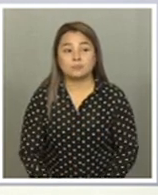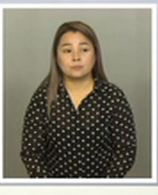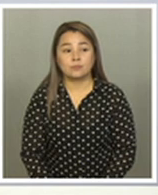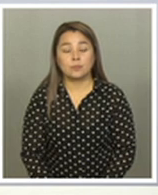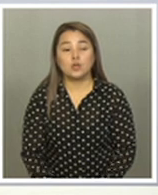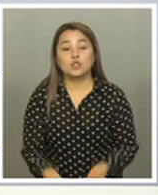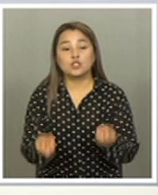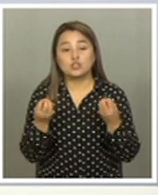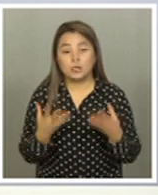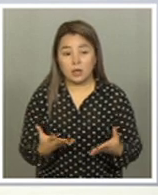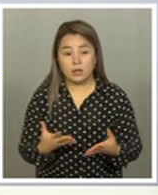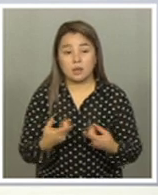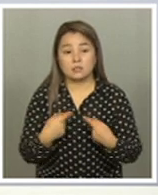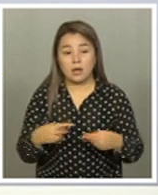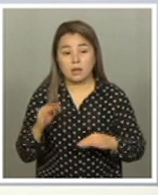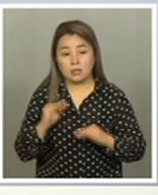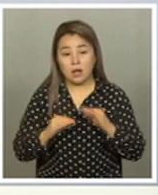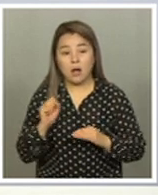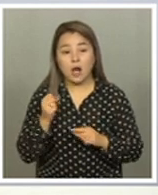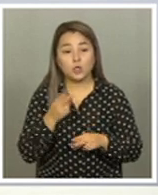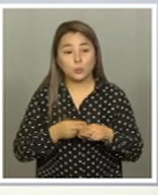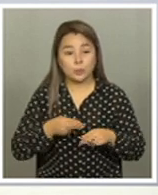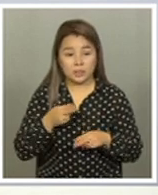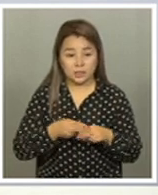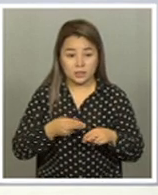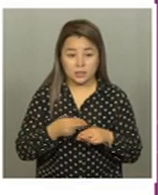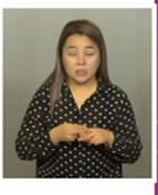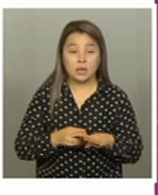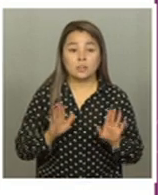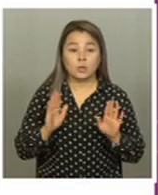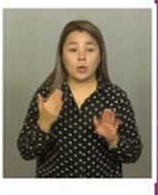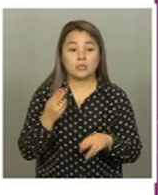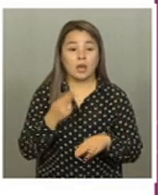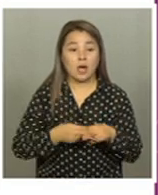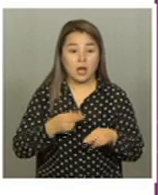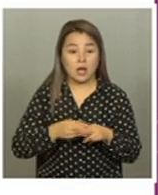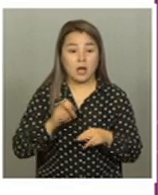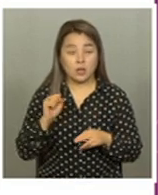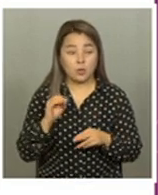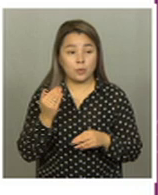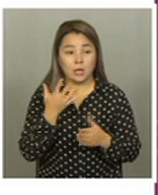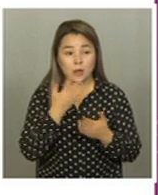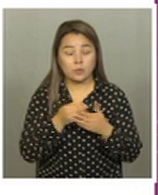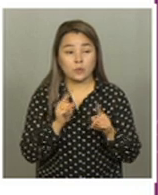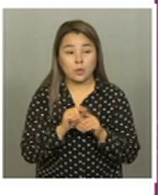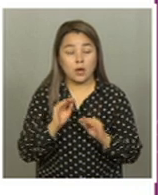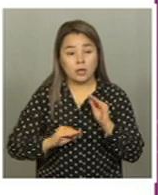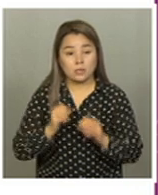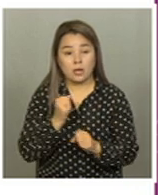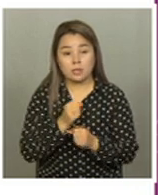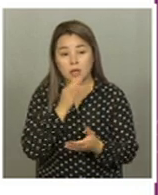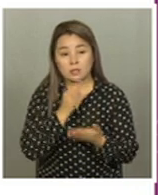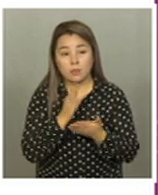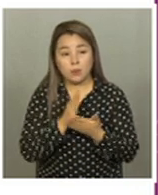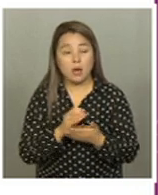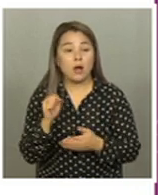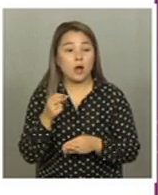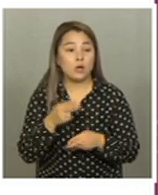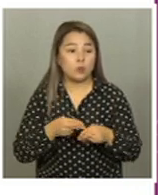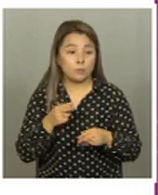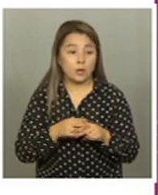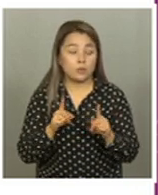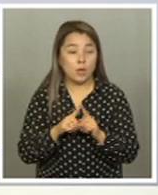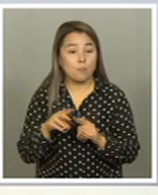зат алюминий, тек алюминийдің атомдарынан құралған. Алюминийдің шар өзекті